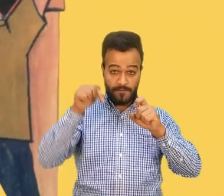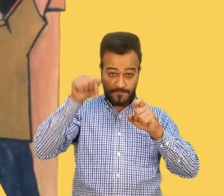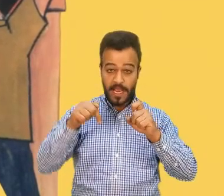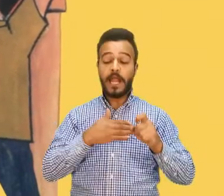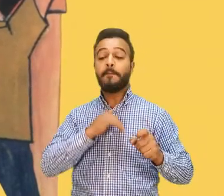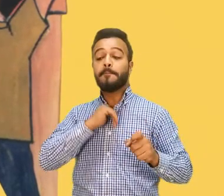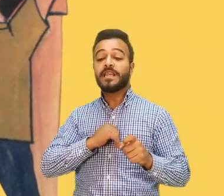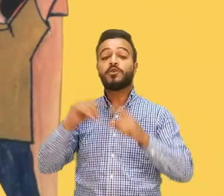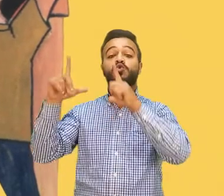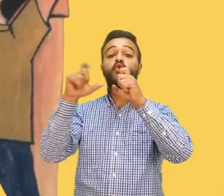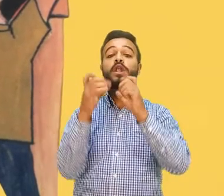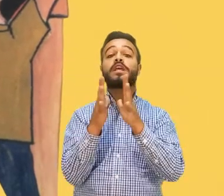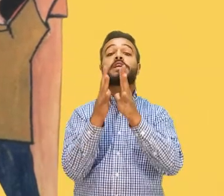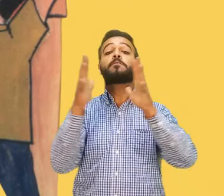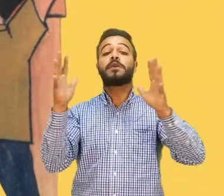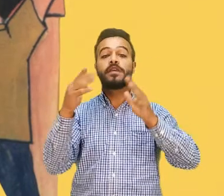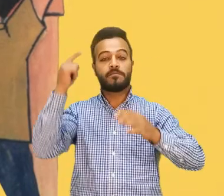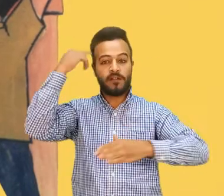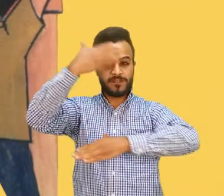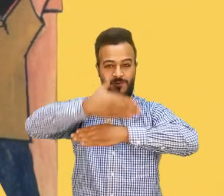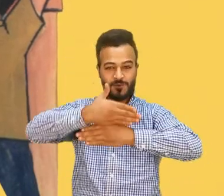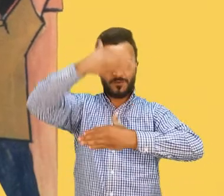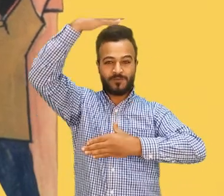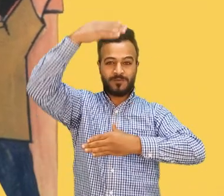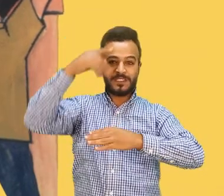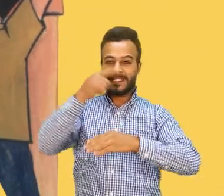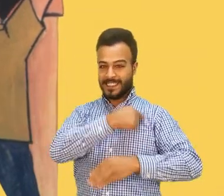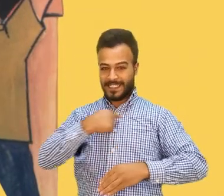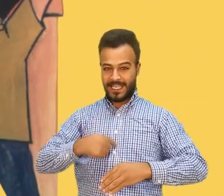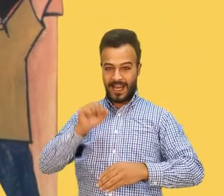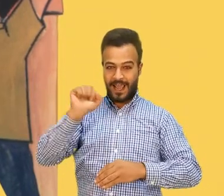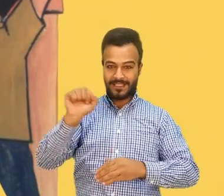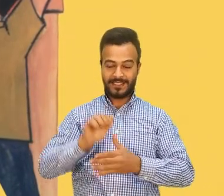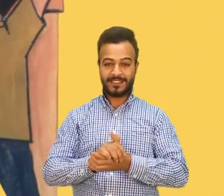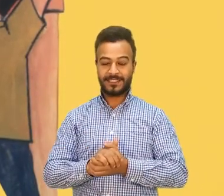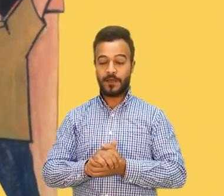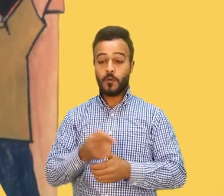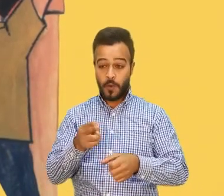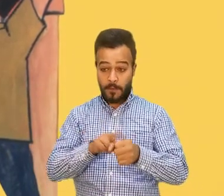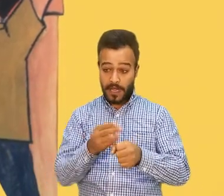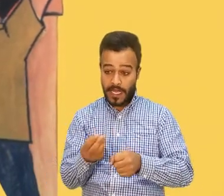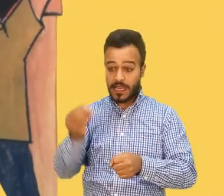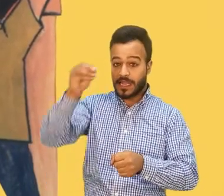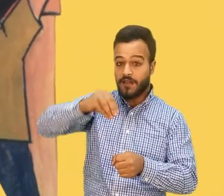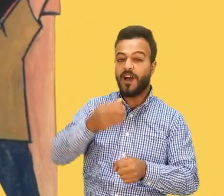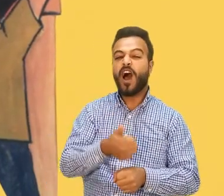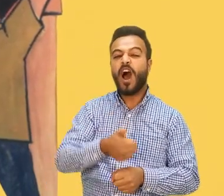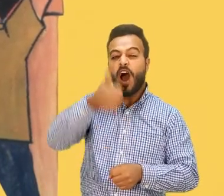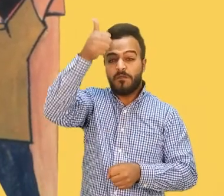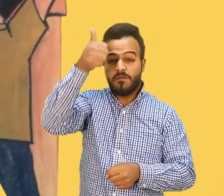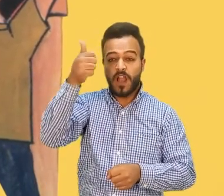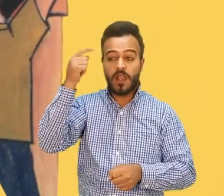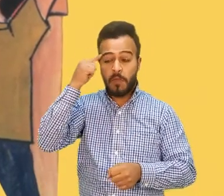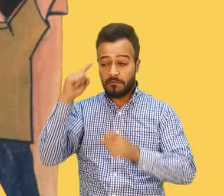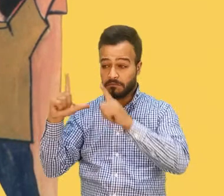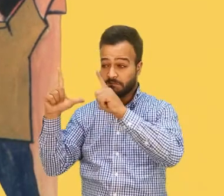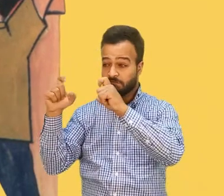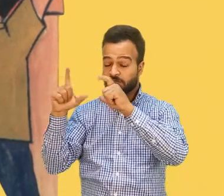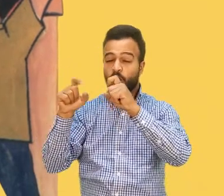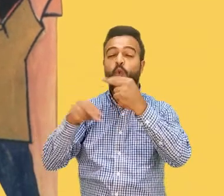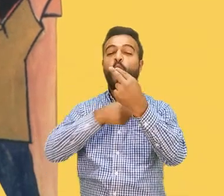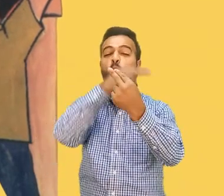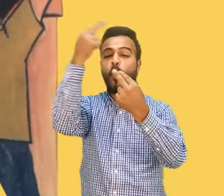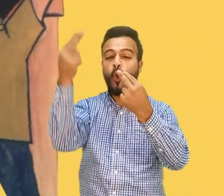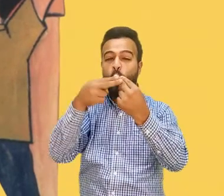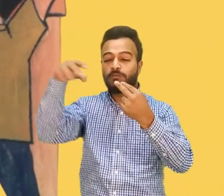أريد صورا كثيرة لسور الصين. ثم أضاف: الأفضل أن تلتقطي صورا